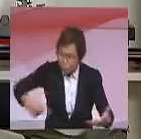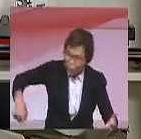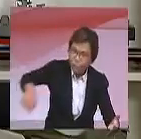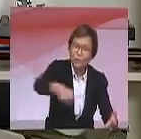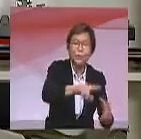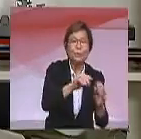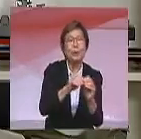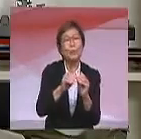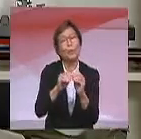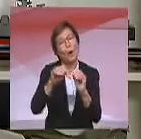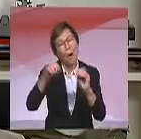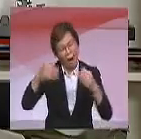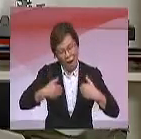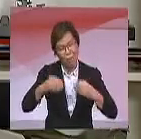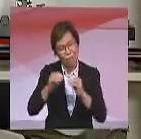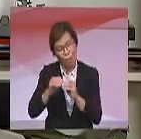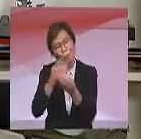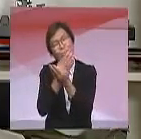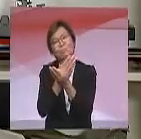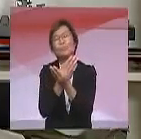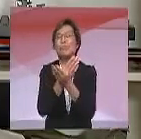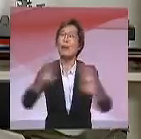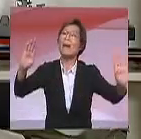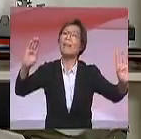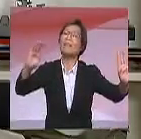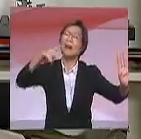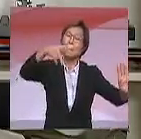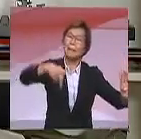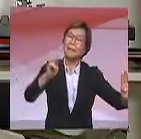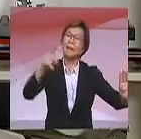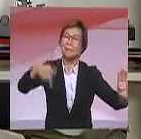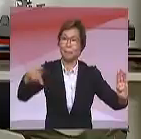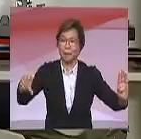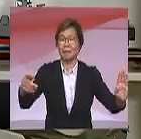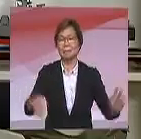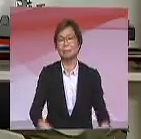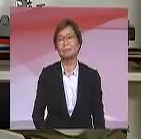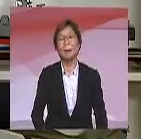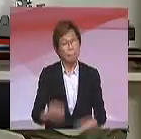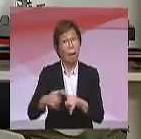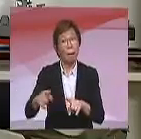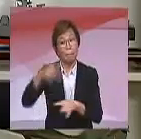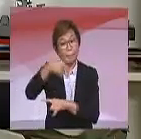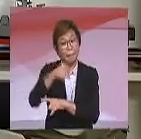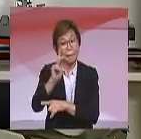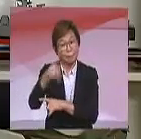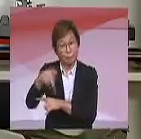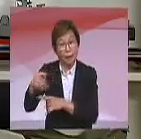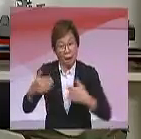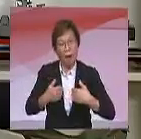mempunyai lebih kebebasan di bawah PKPP, walaupun banyak SOP-SOP di bawah